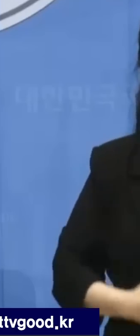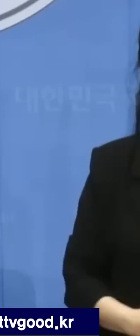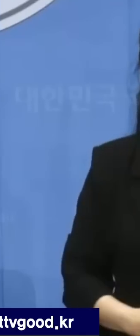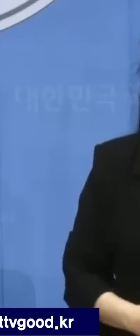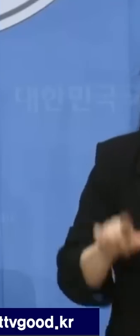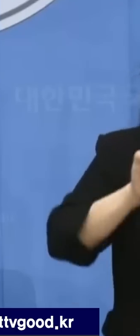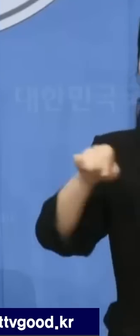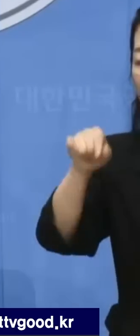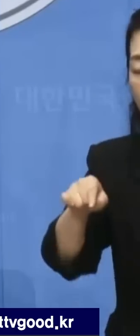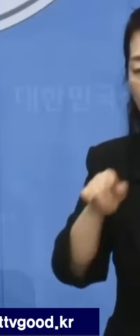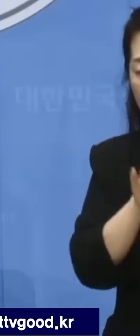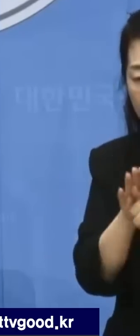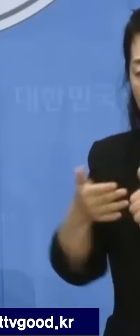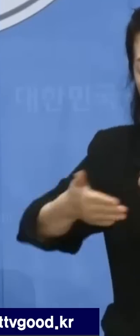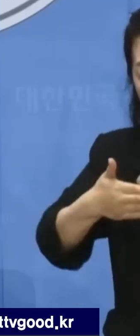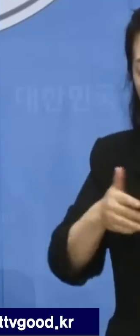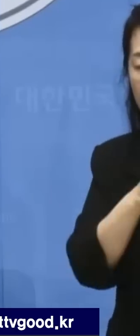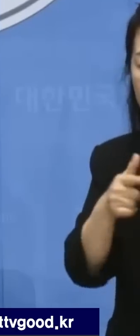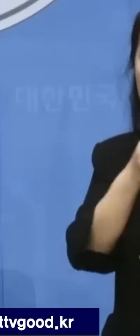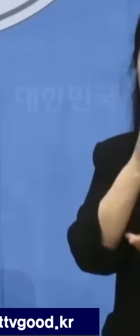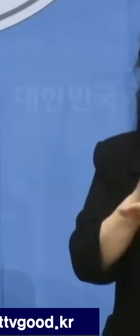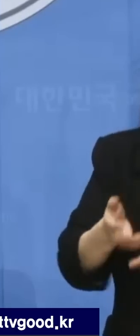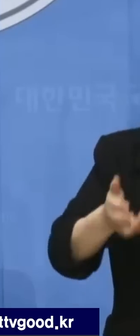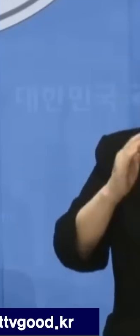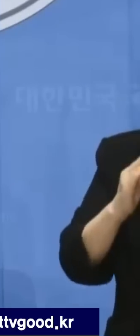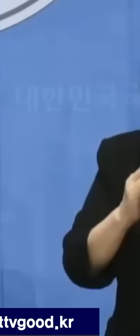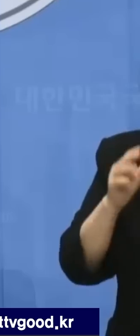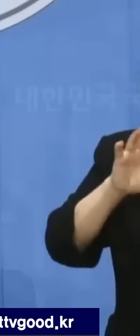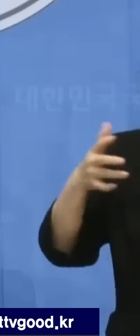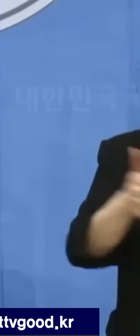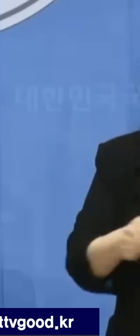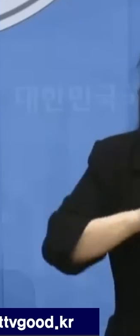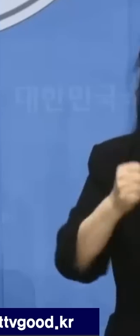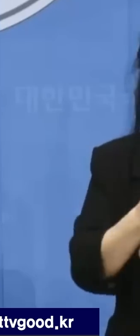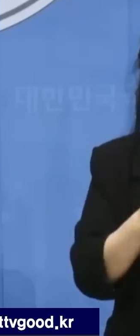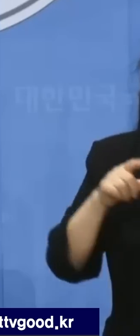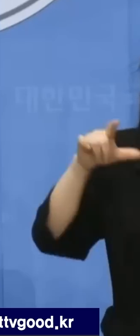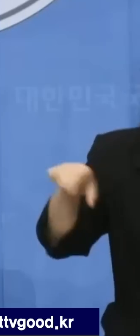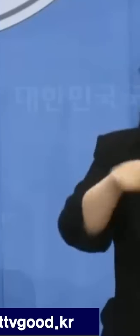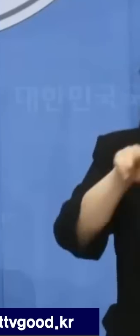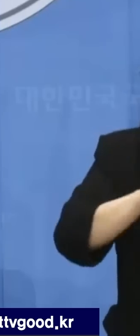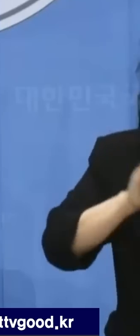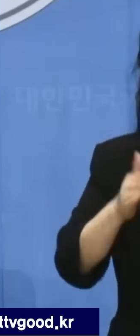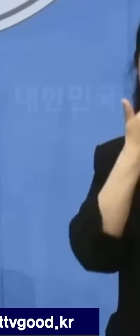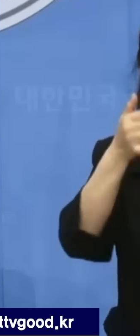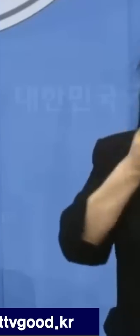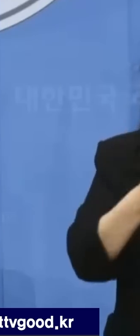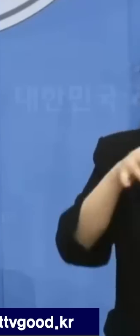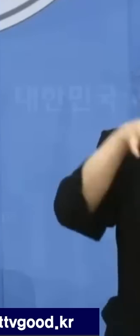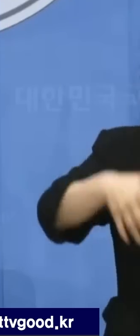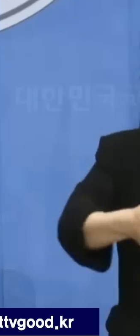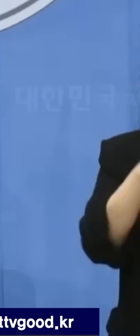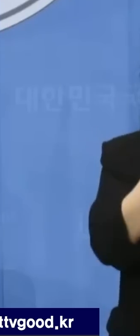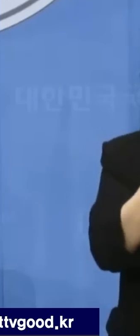원외 지역위원회 멘토와 멘티 제도를 도입해 제2의 국회의원이 활동하고 지역 민원을 해결할 수 있는 시스템을